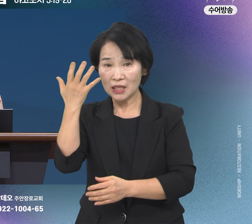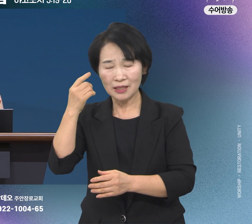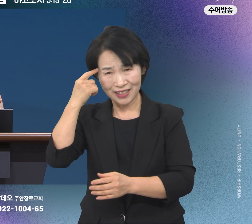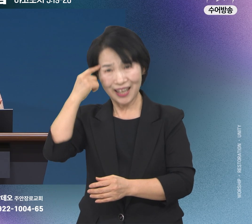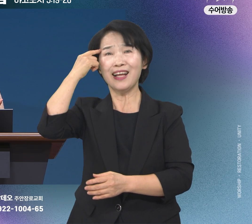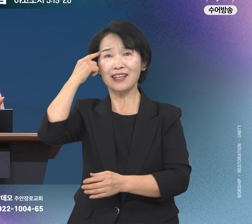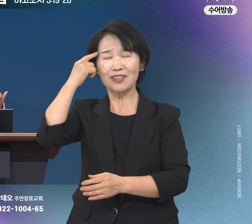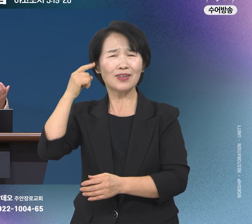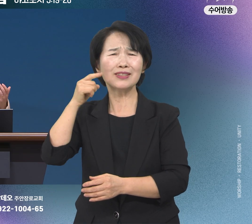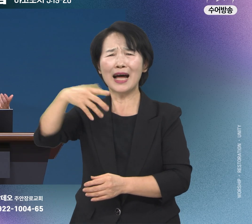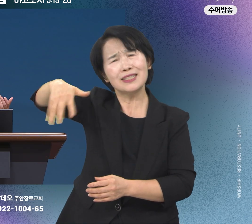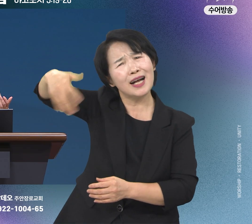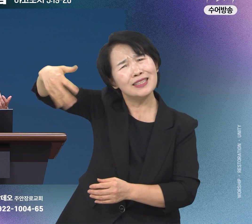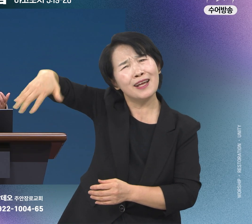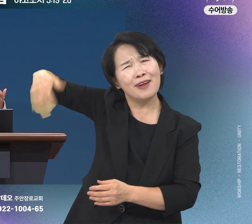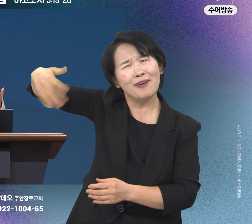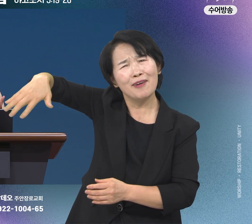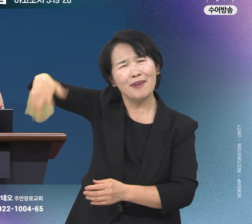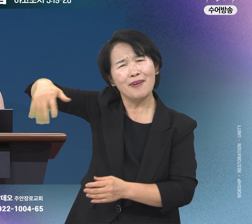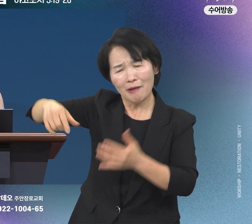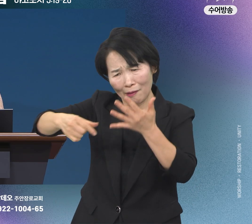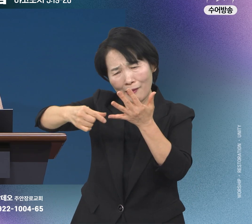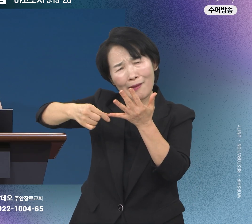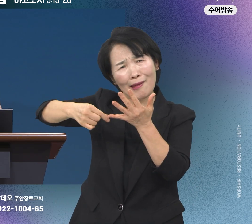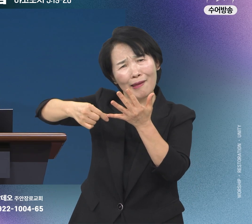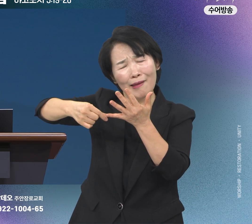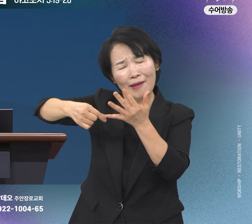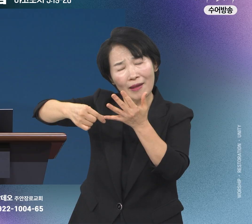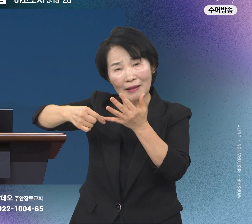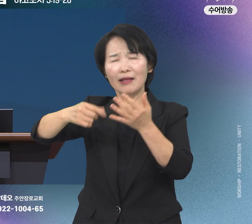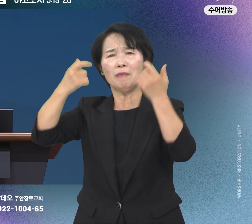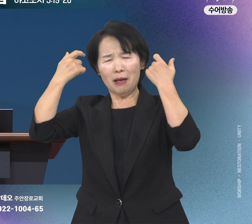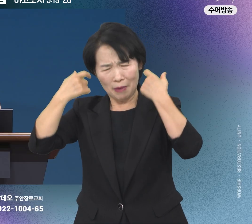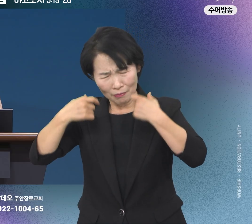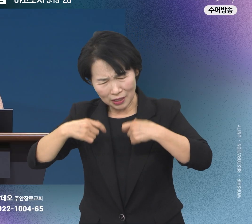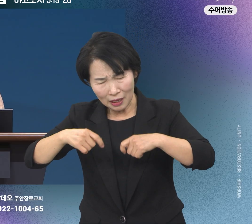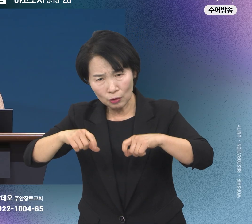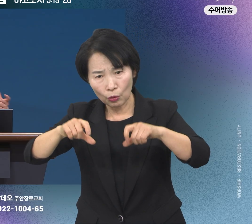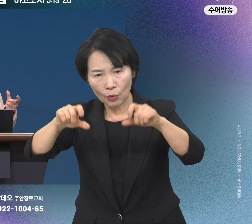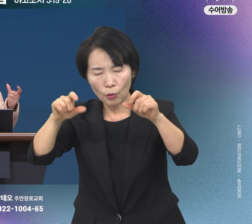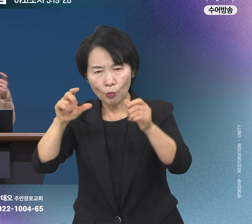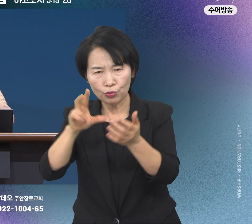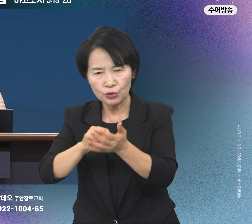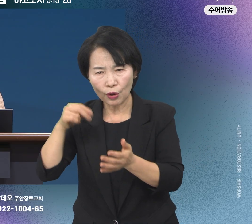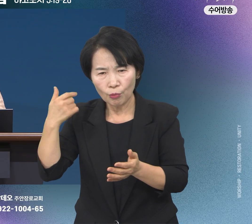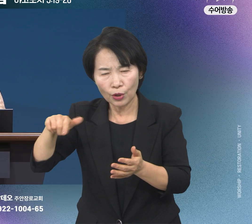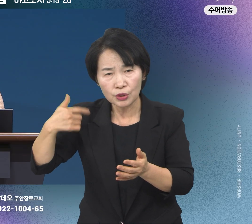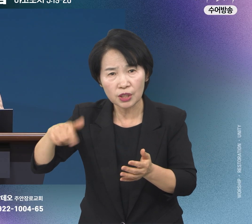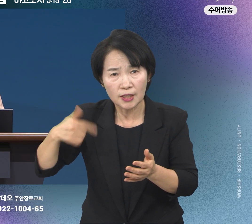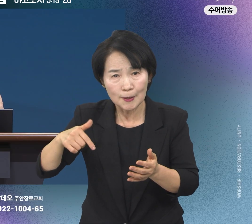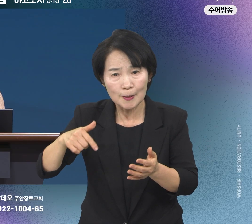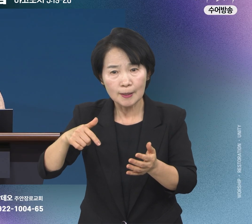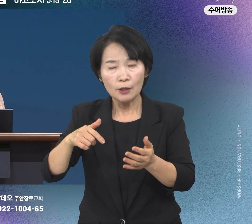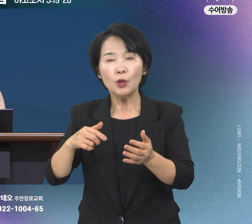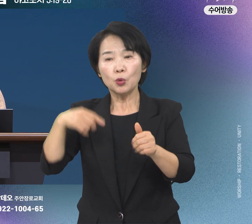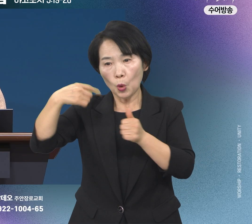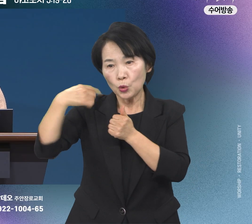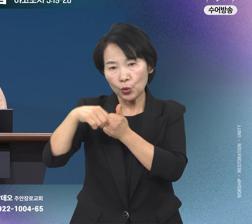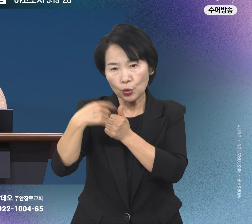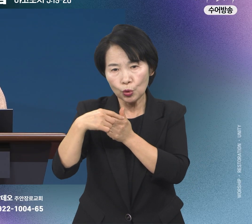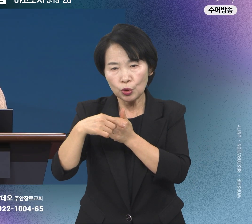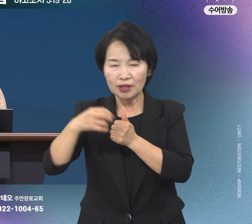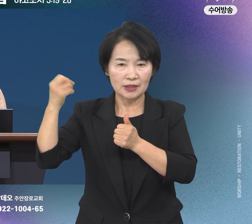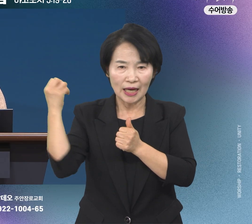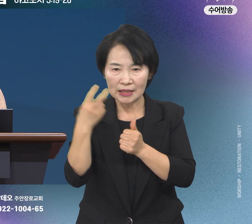아니었어요. 그래서 이제 밤새도록 이제 신천지가 뭐가 잘못되었는지 그 교육 자료들을 보았습니다.